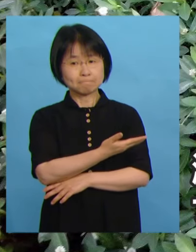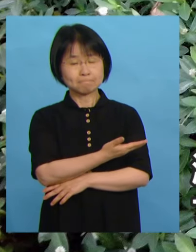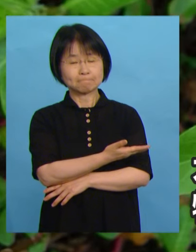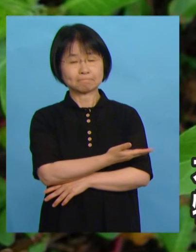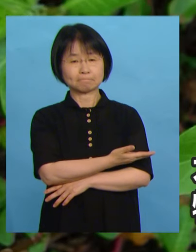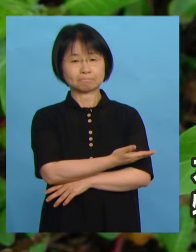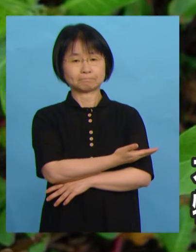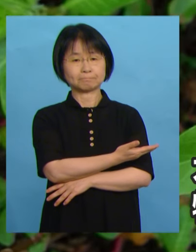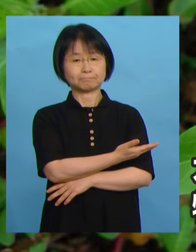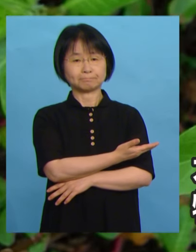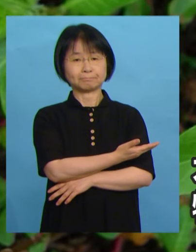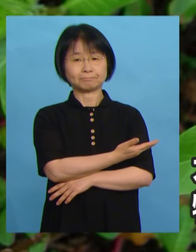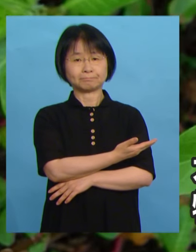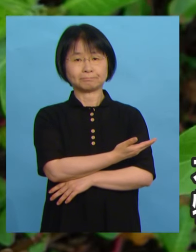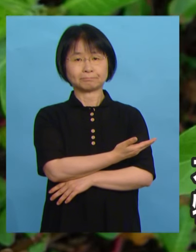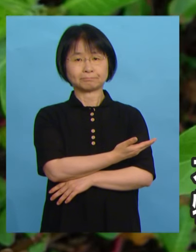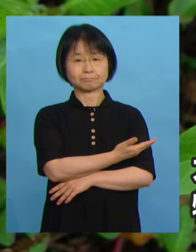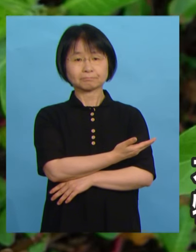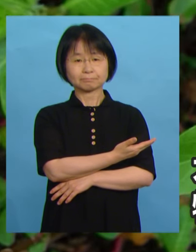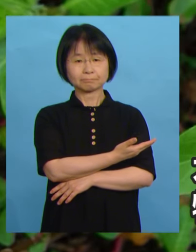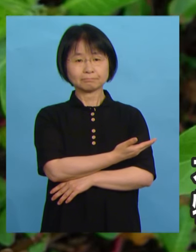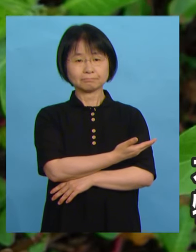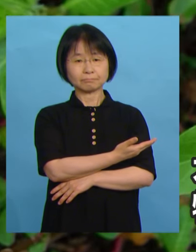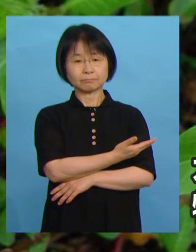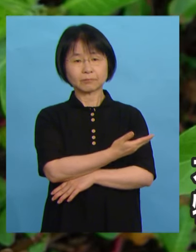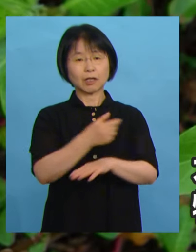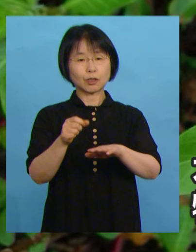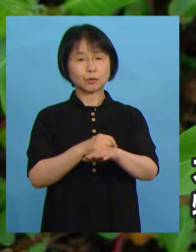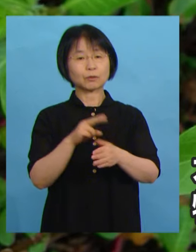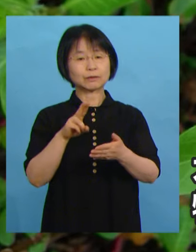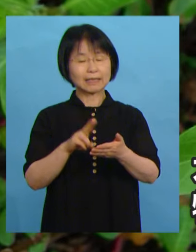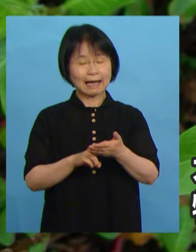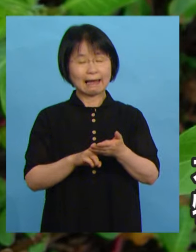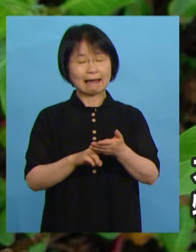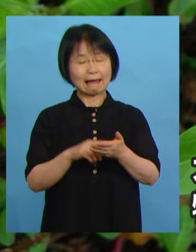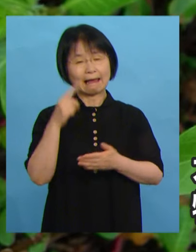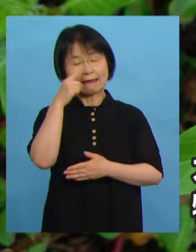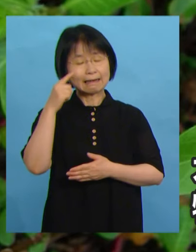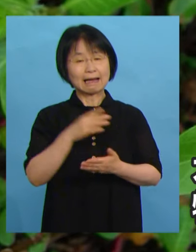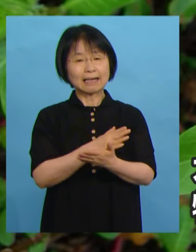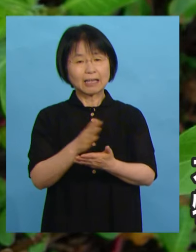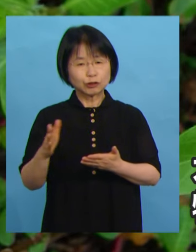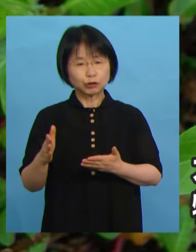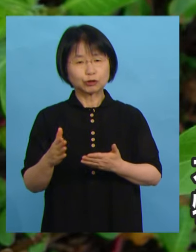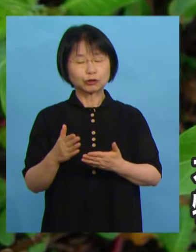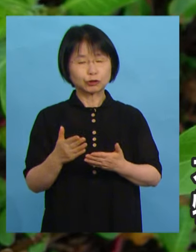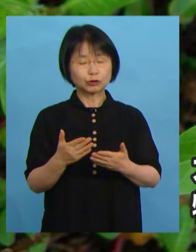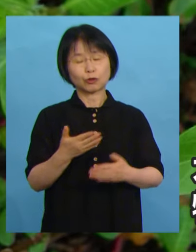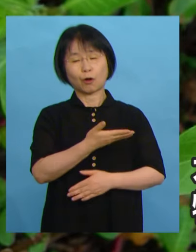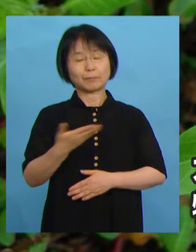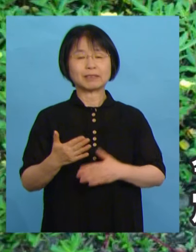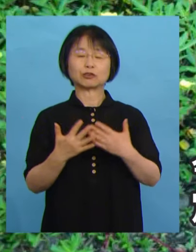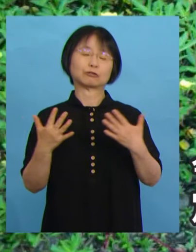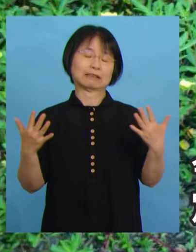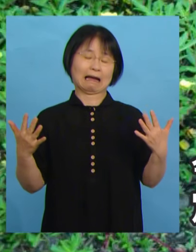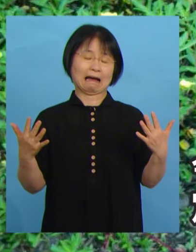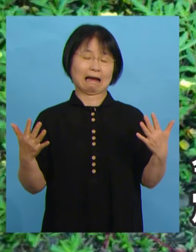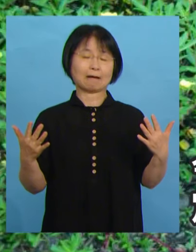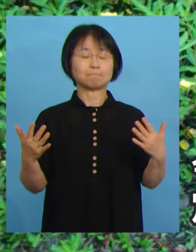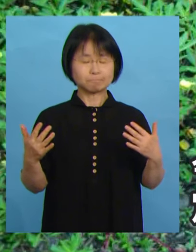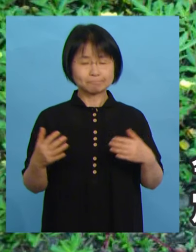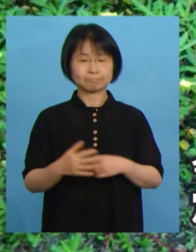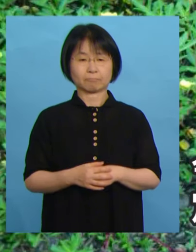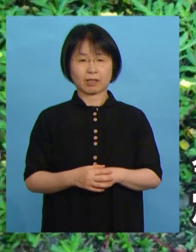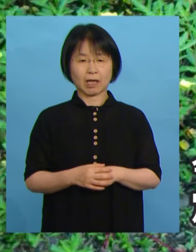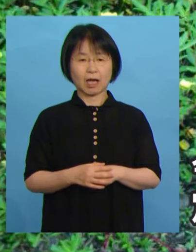トウや大花水金杯という特定外来種の水草が発生しています。 はい、 今年度